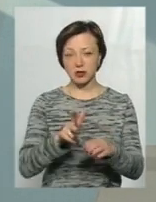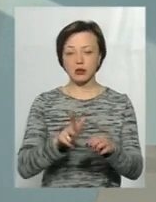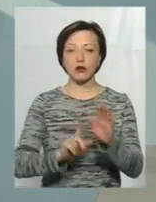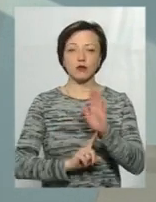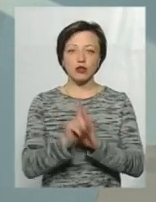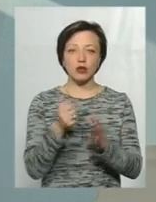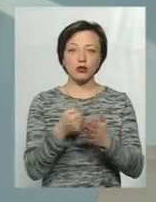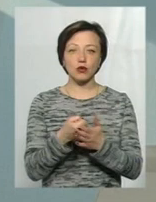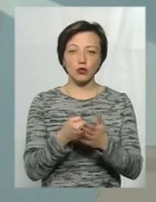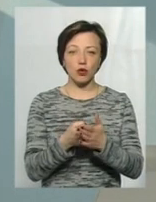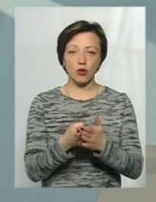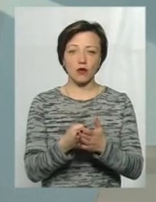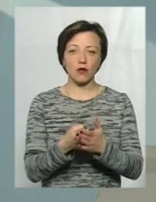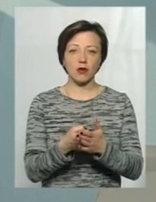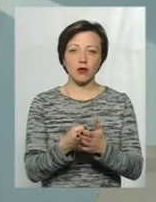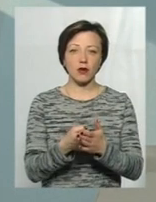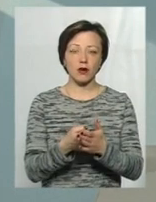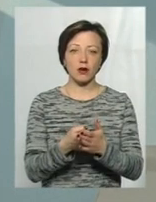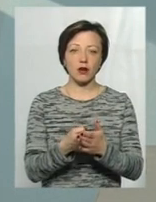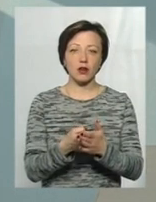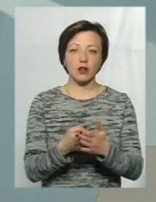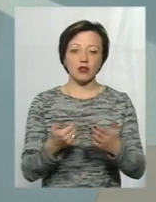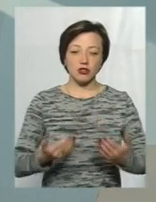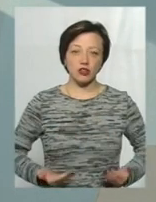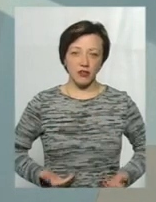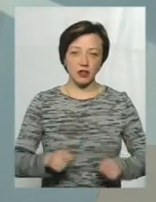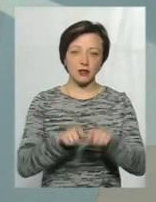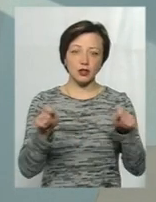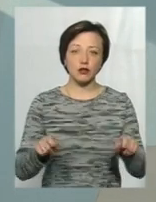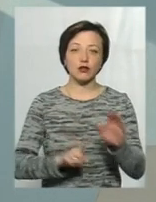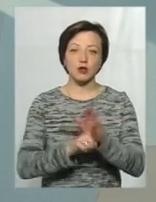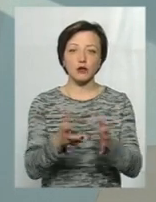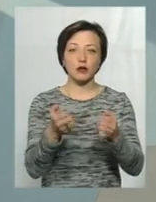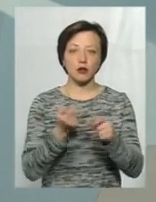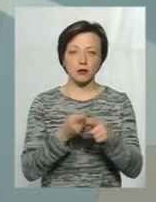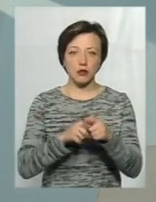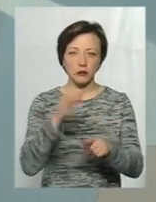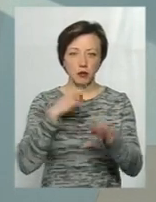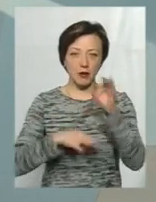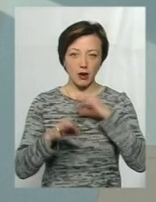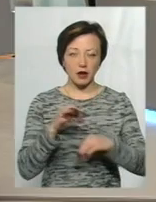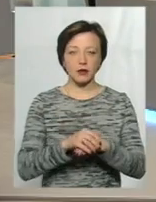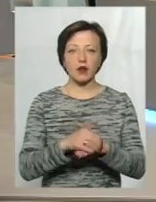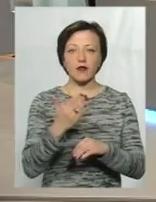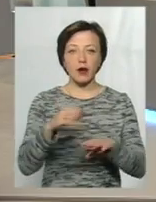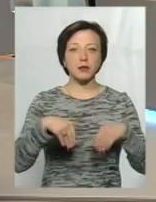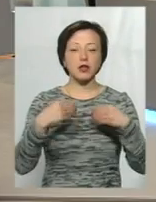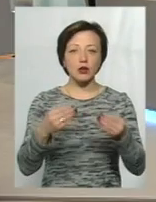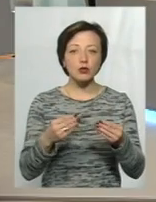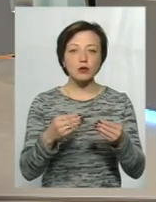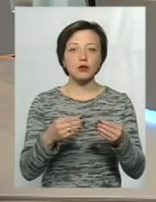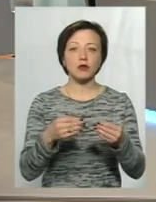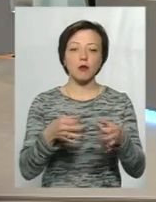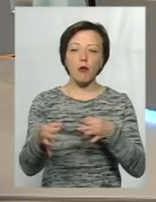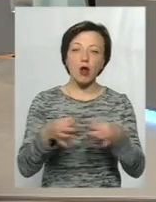до початку того, як ви живете вже відкрито, розпочати прийом цих препаратів. Вам дадуть пораду, навіть